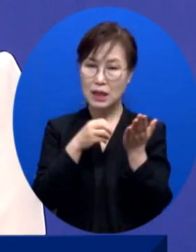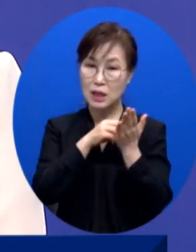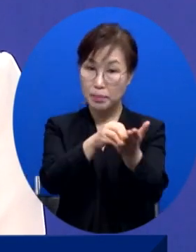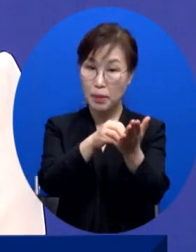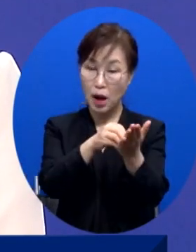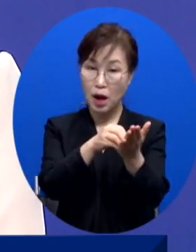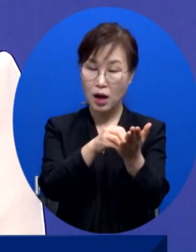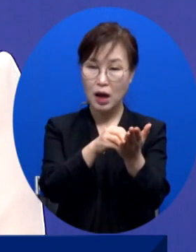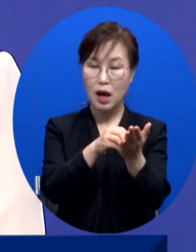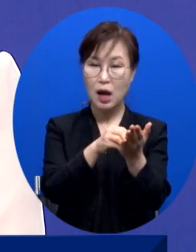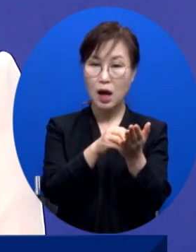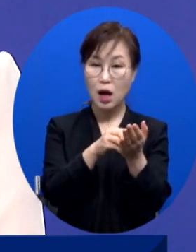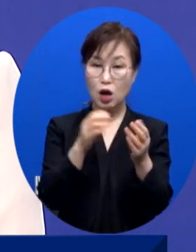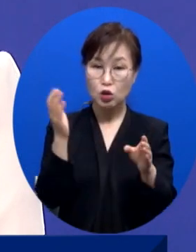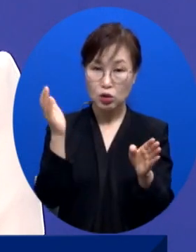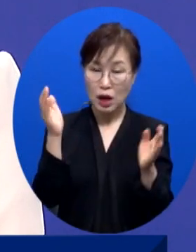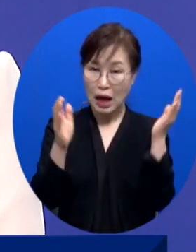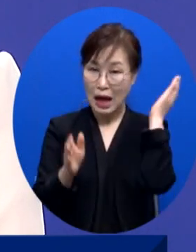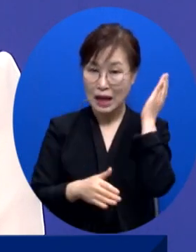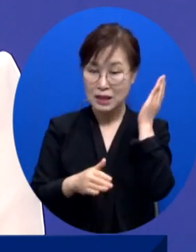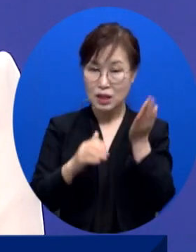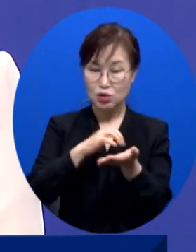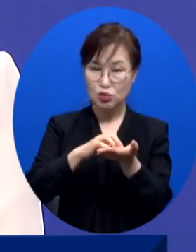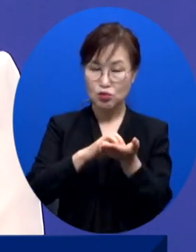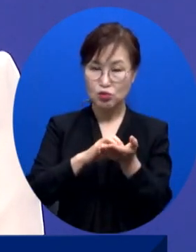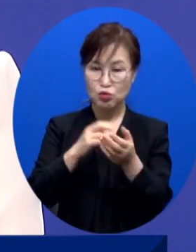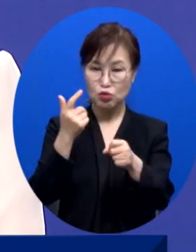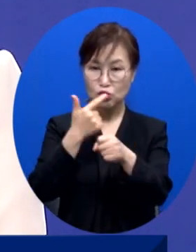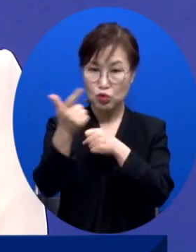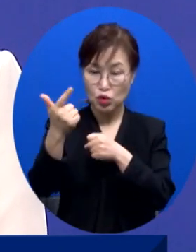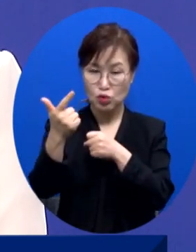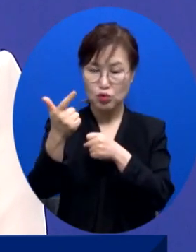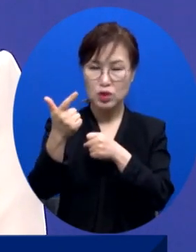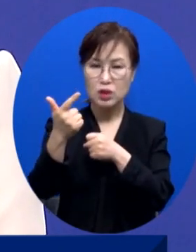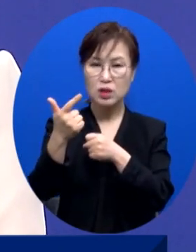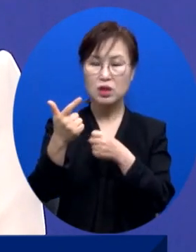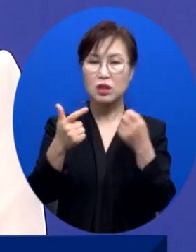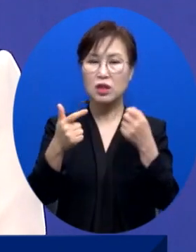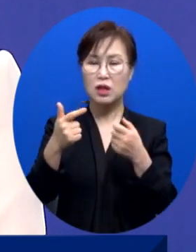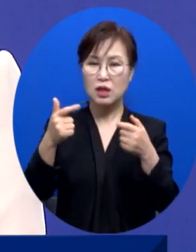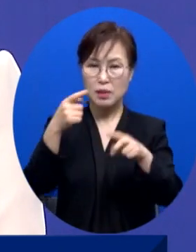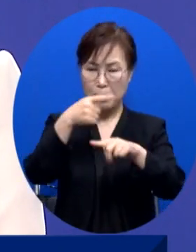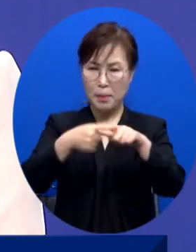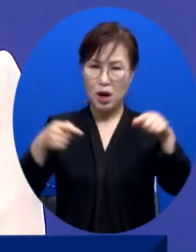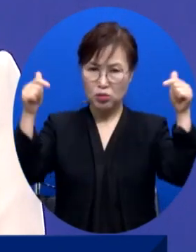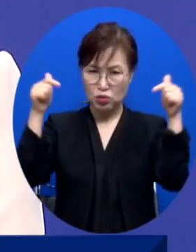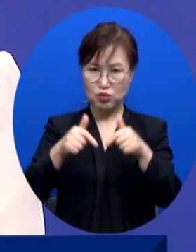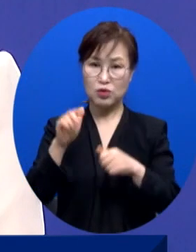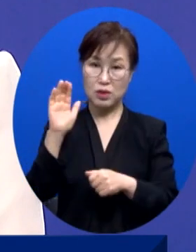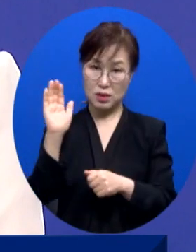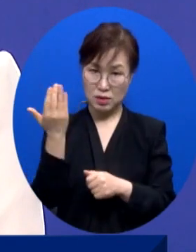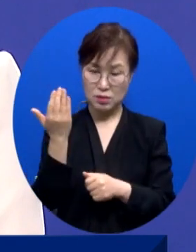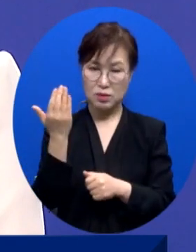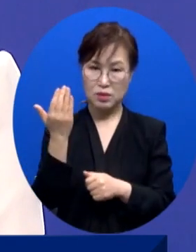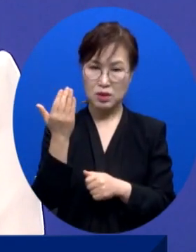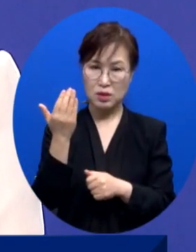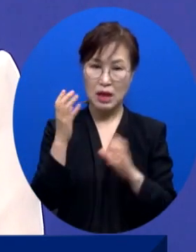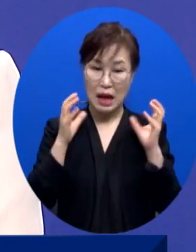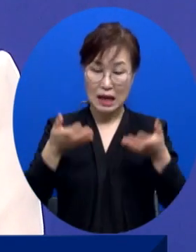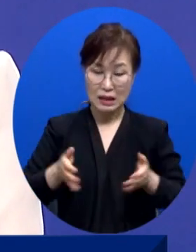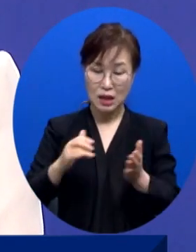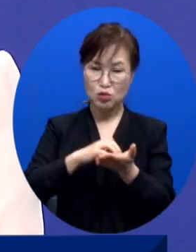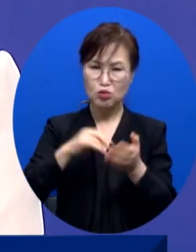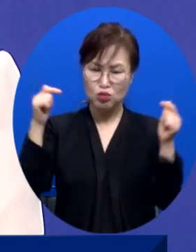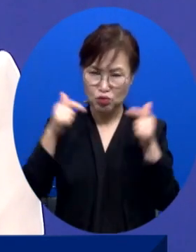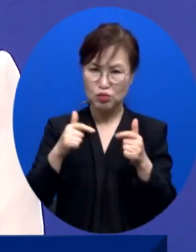수는 6년 뒤에 지금의 절반 수준으로 급감합니다. 저출산에 따른 영향이 교육 현장에 밀려올 것으로